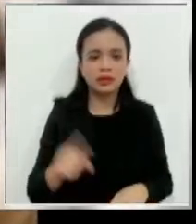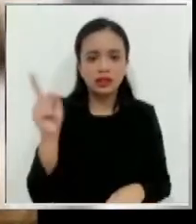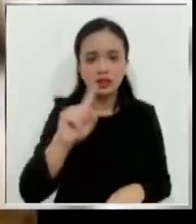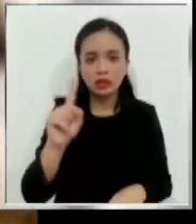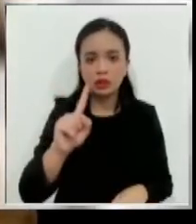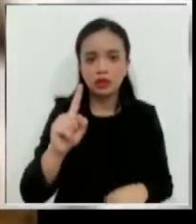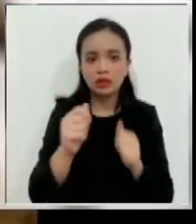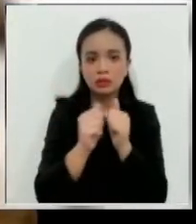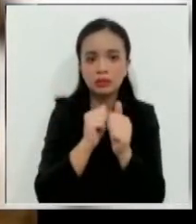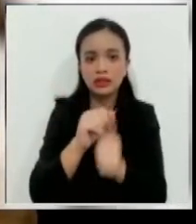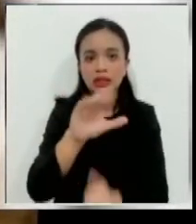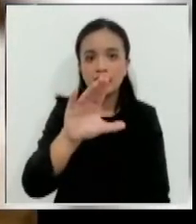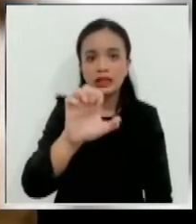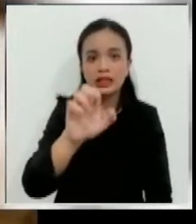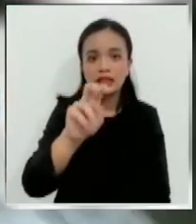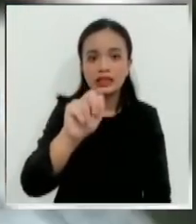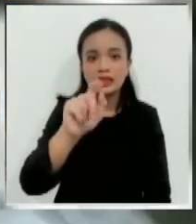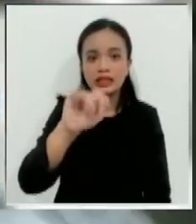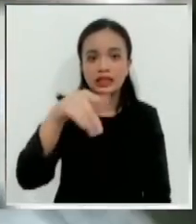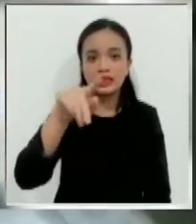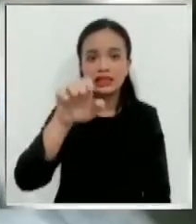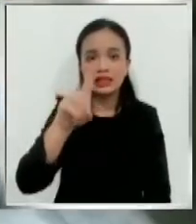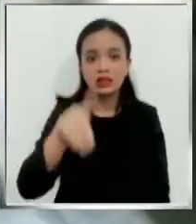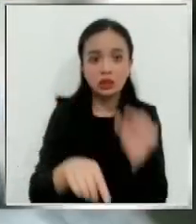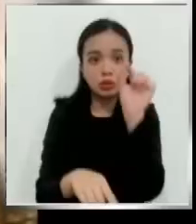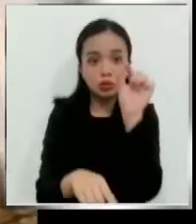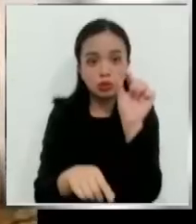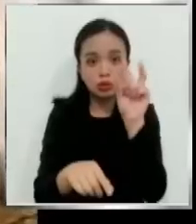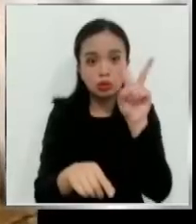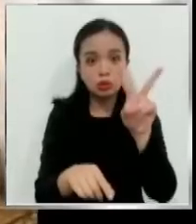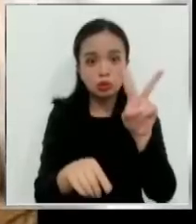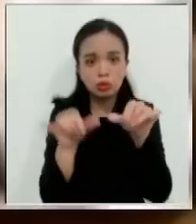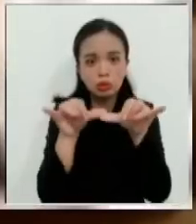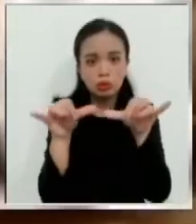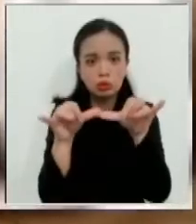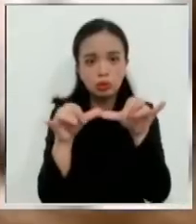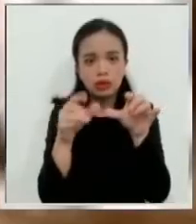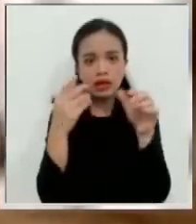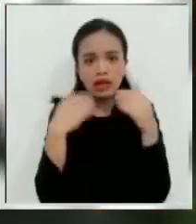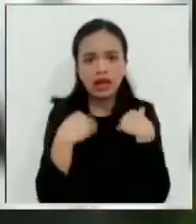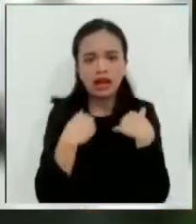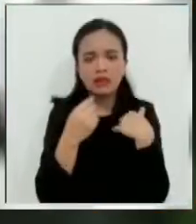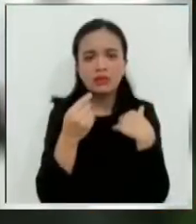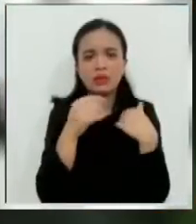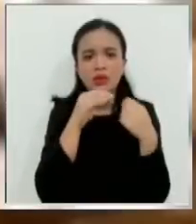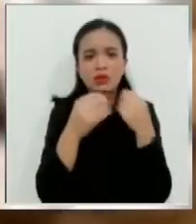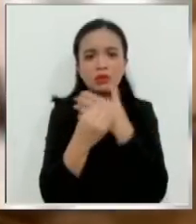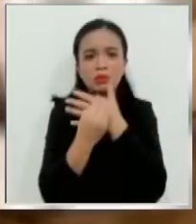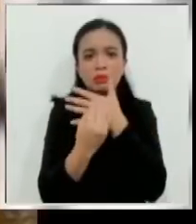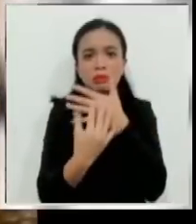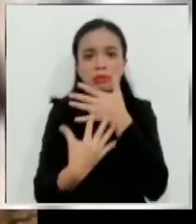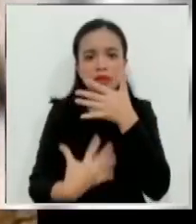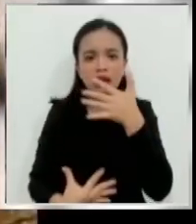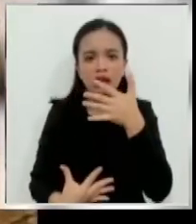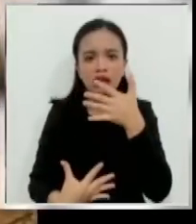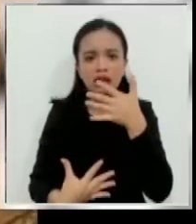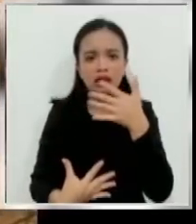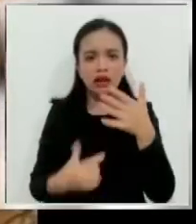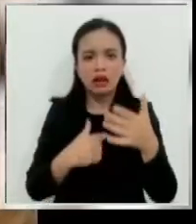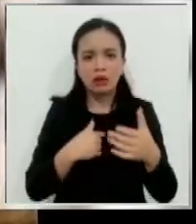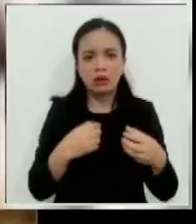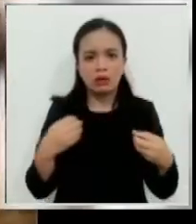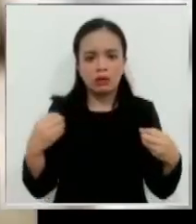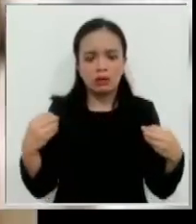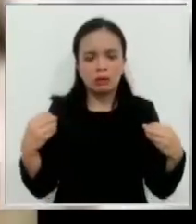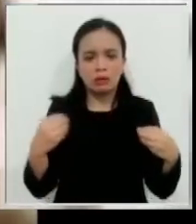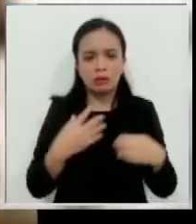centipede. Dalawa pong inches po. Pagugot ko po nung alupihan, may dugo pong sumama. Kinabahan na rin ako.